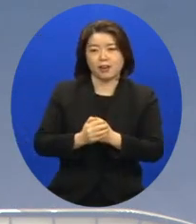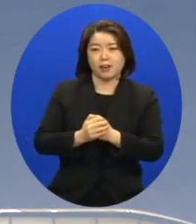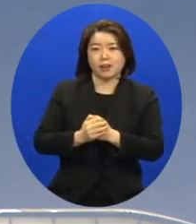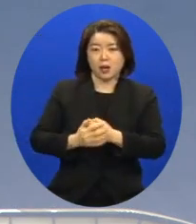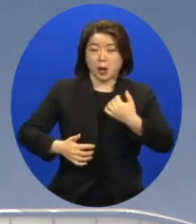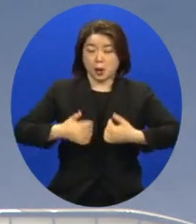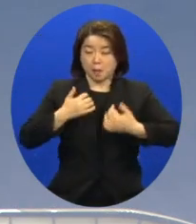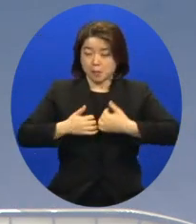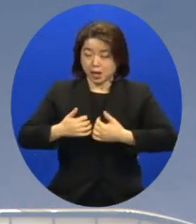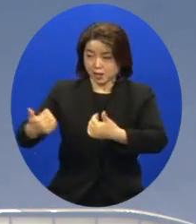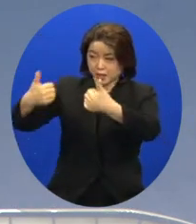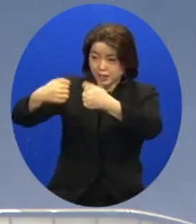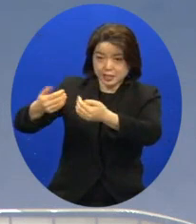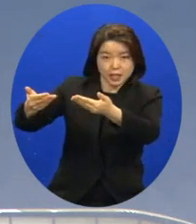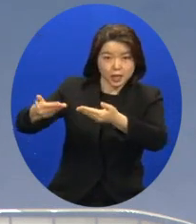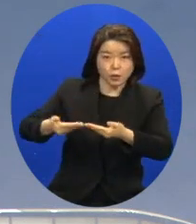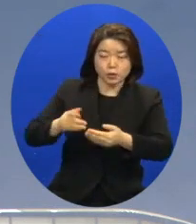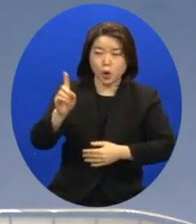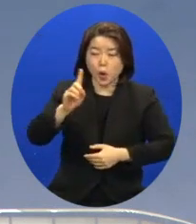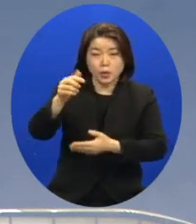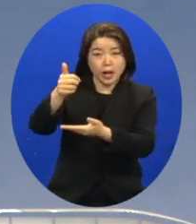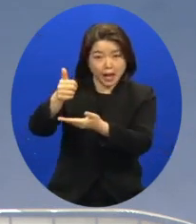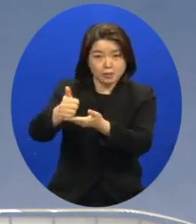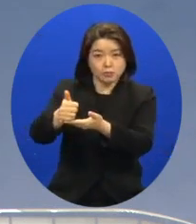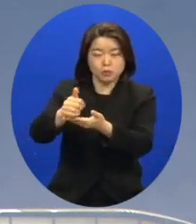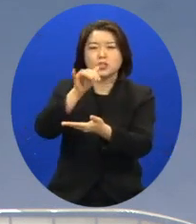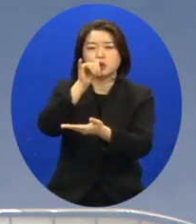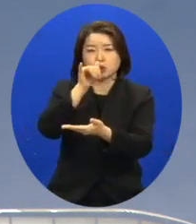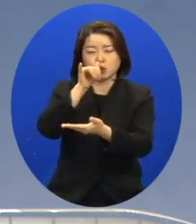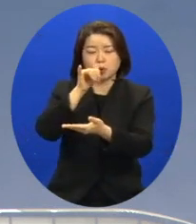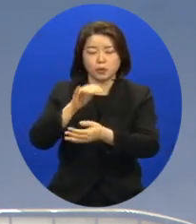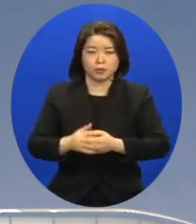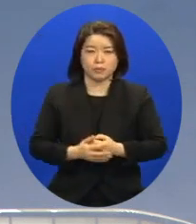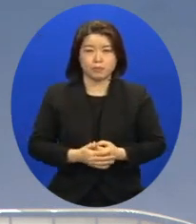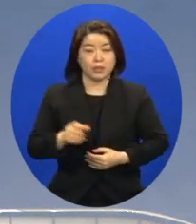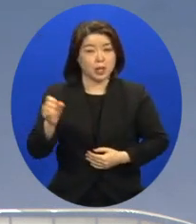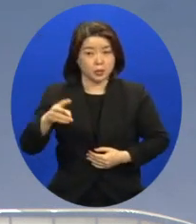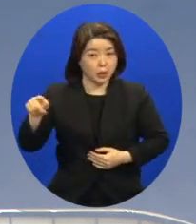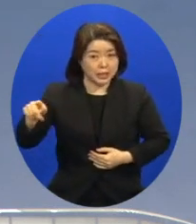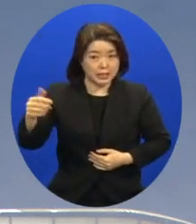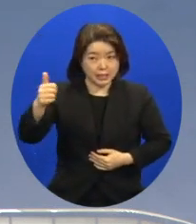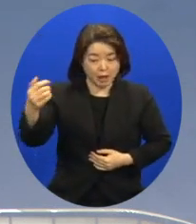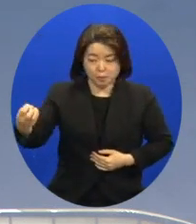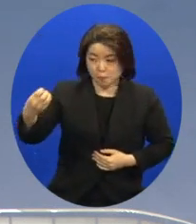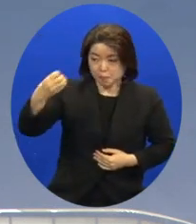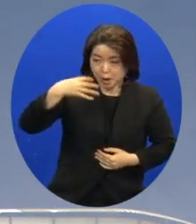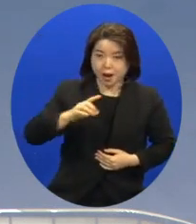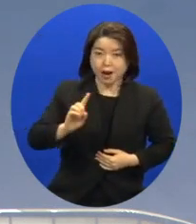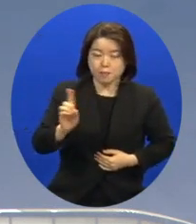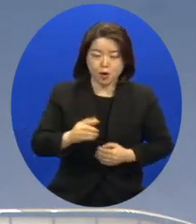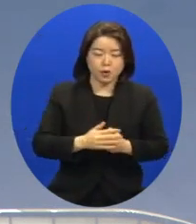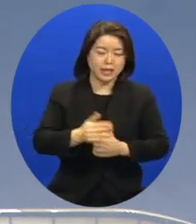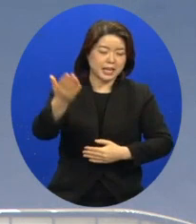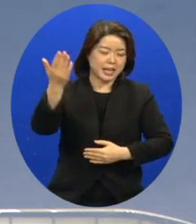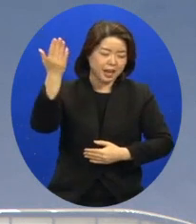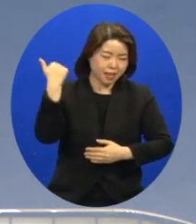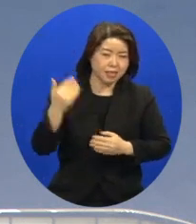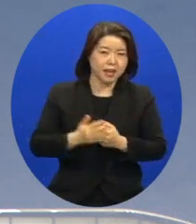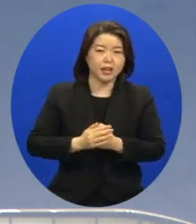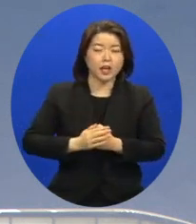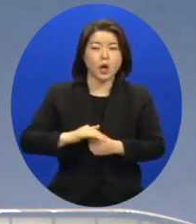반갑게 인사를 해오는 어느 한 분이 있더랍니다. 그러면서 그분이 하는 이야기가 지난번